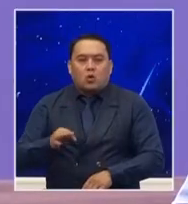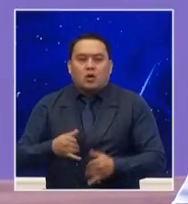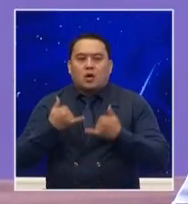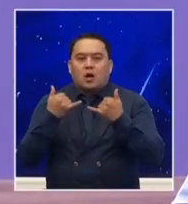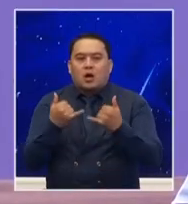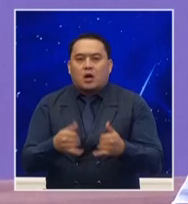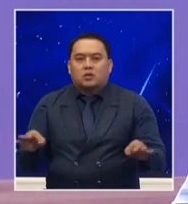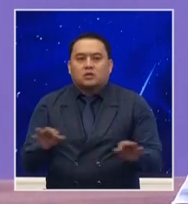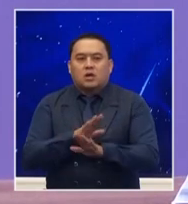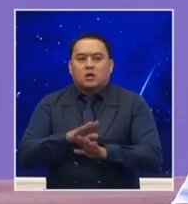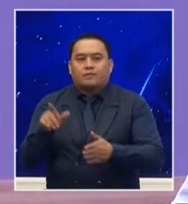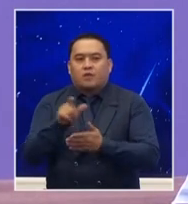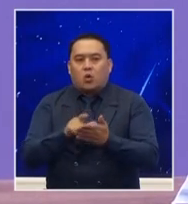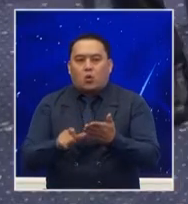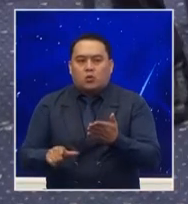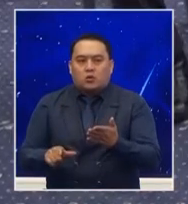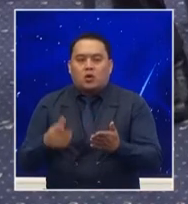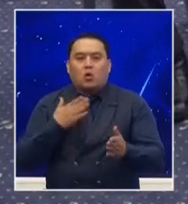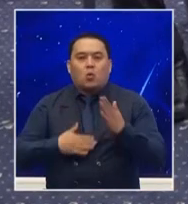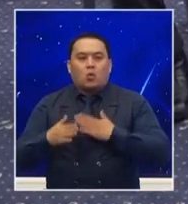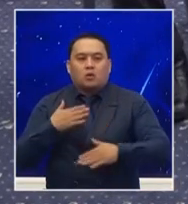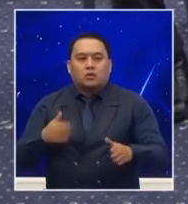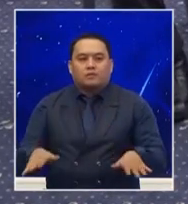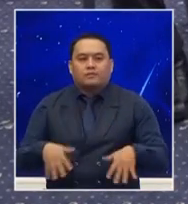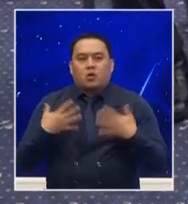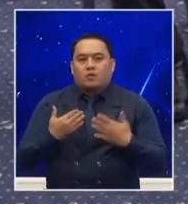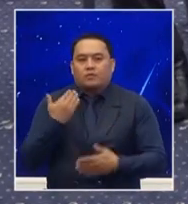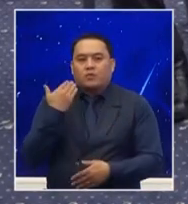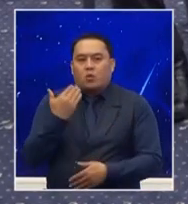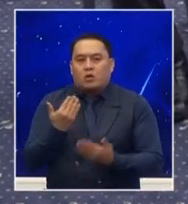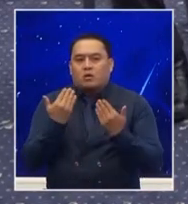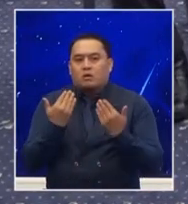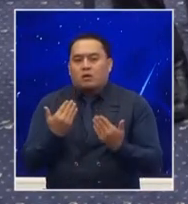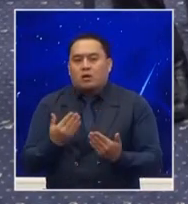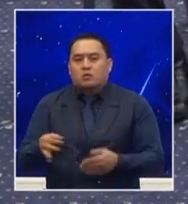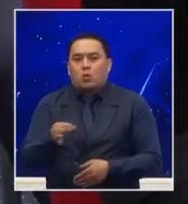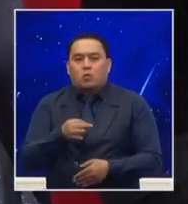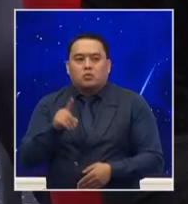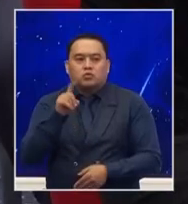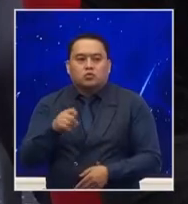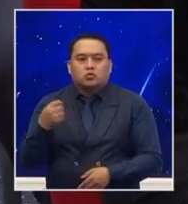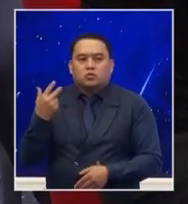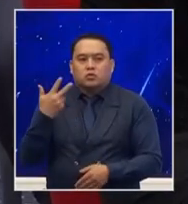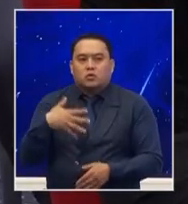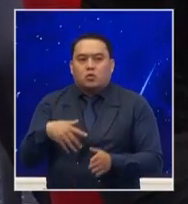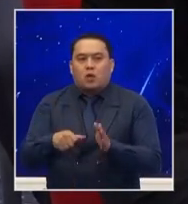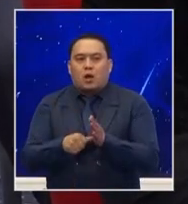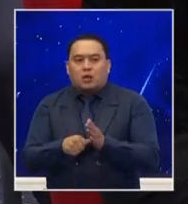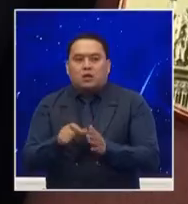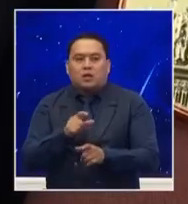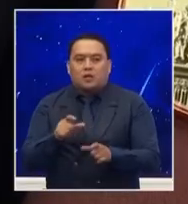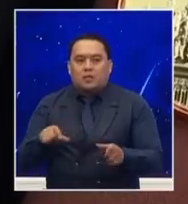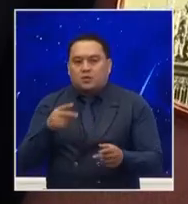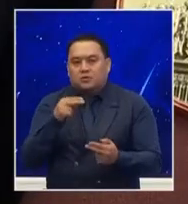арнаған жыр шумақтарын оқып, көпшілік көңілін серпілтті. Айта кетсек, қазіргі таңда облыста 156 желтоқсан